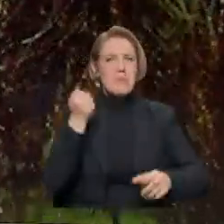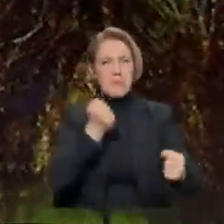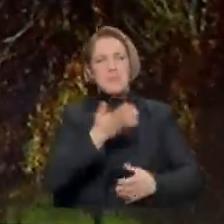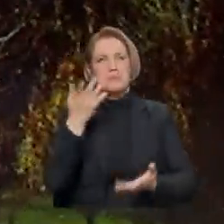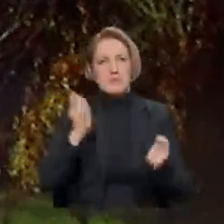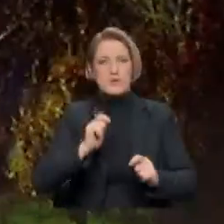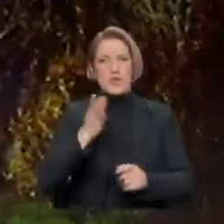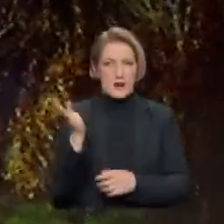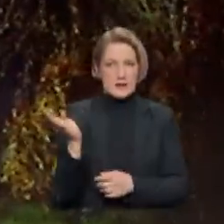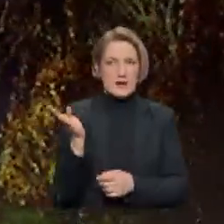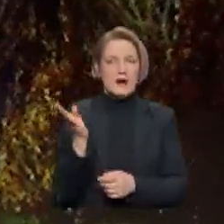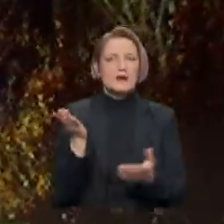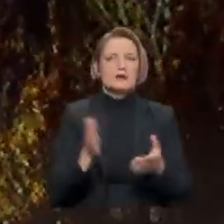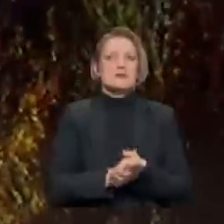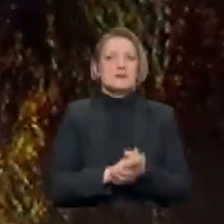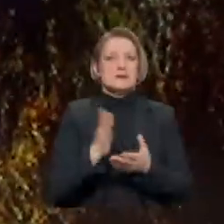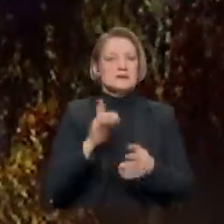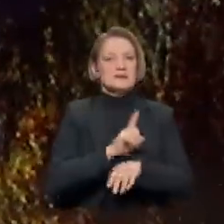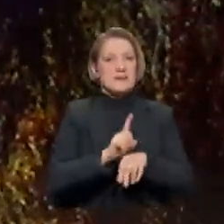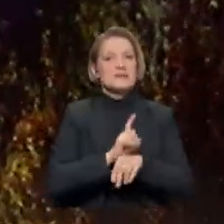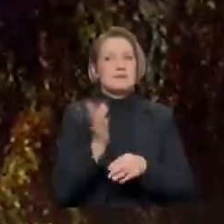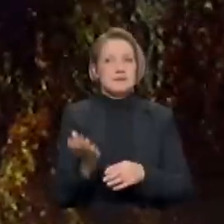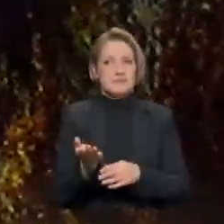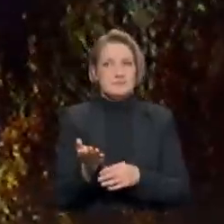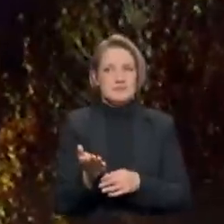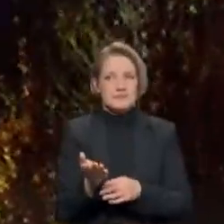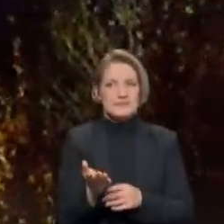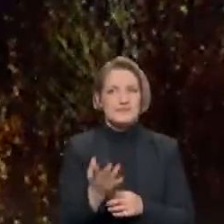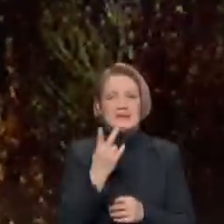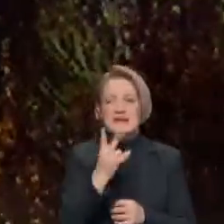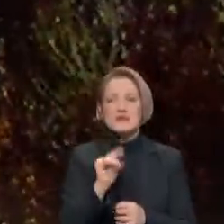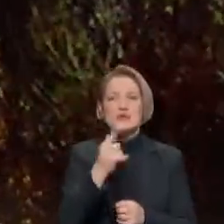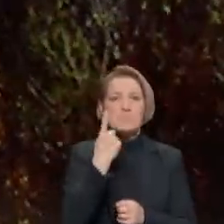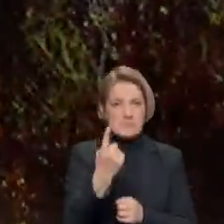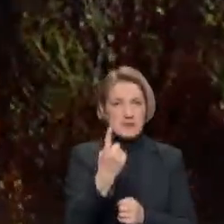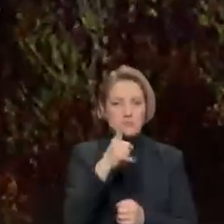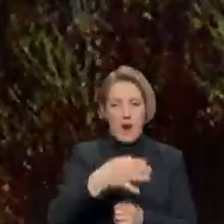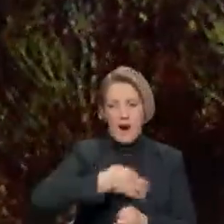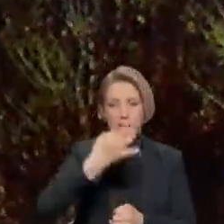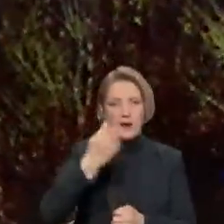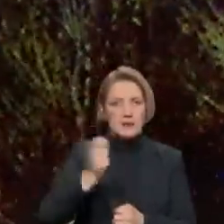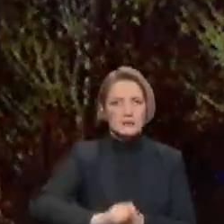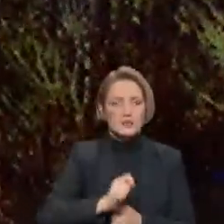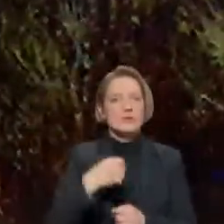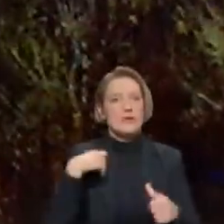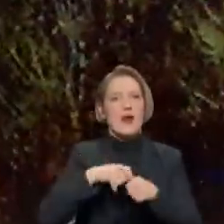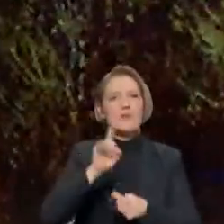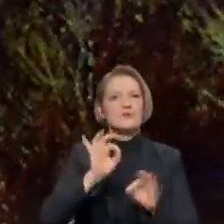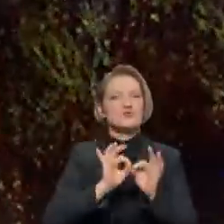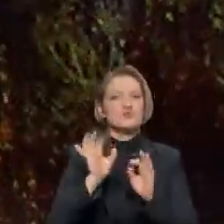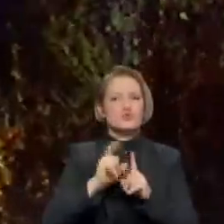zaman haberleştiriyoruz maalesef. Hadi zaman zamanın da ötesinde. İki günde bir biz bu haberleri yapıyoruz. Yine böyle bir